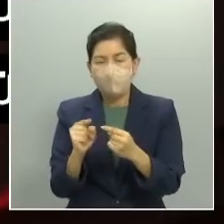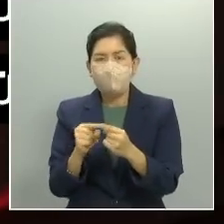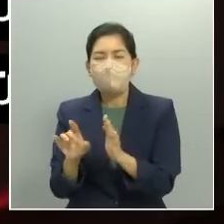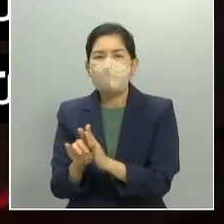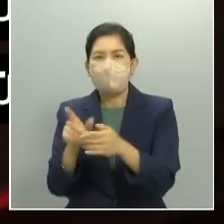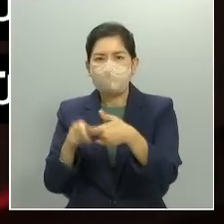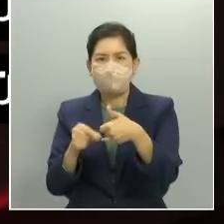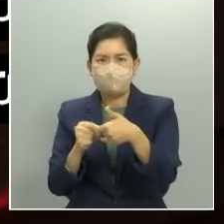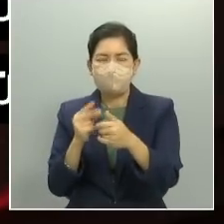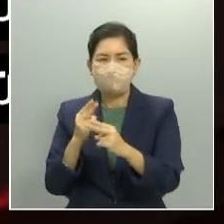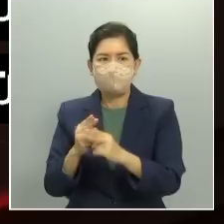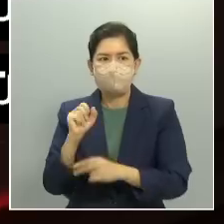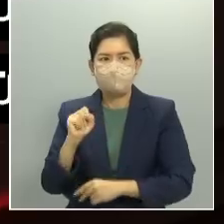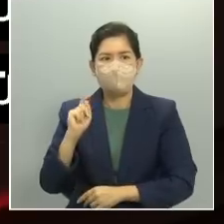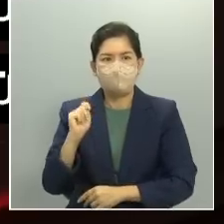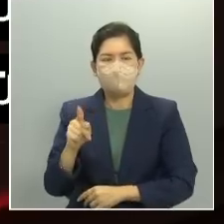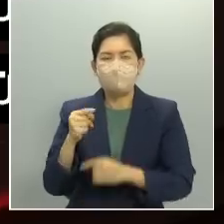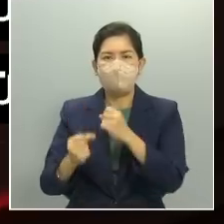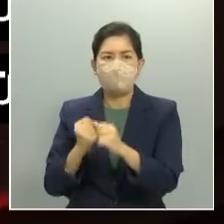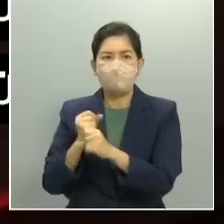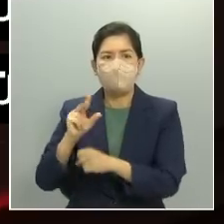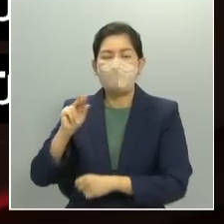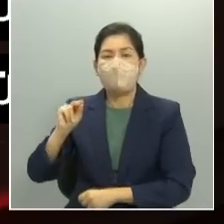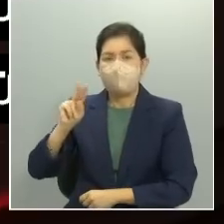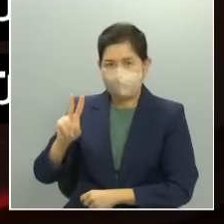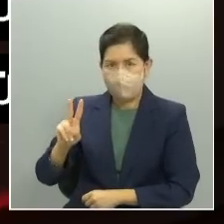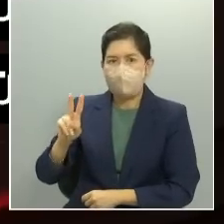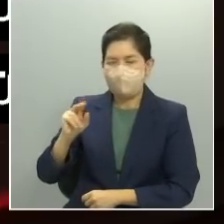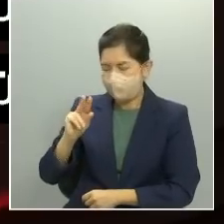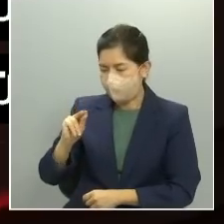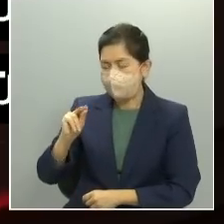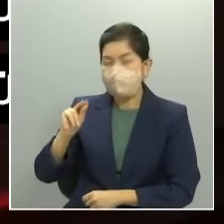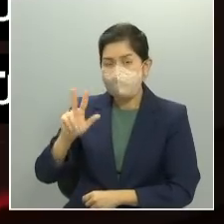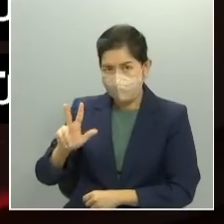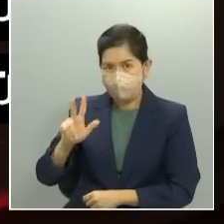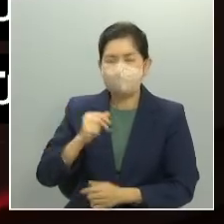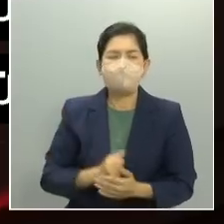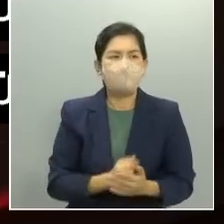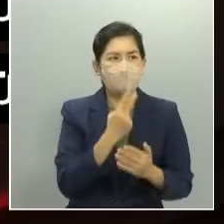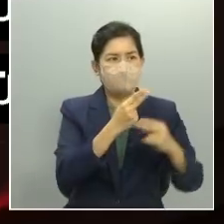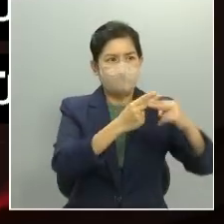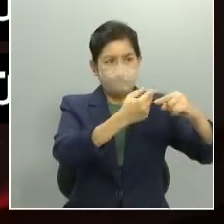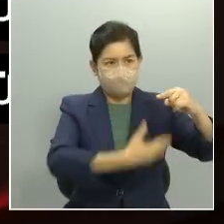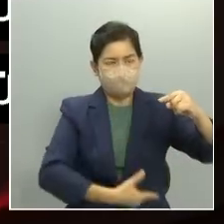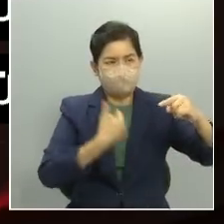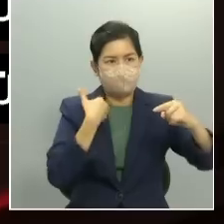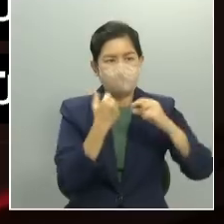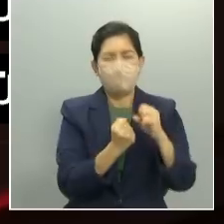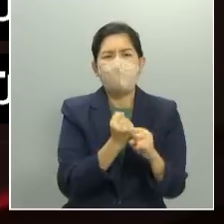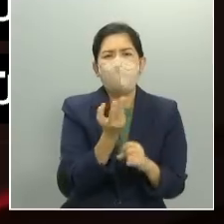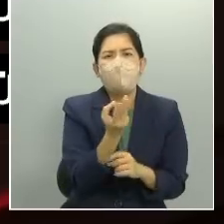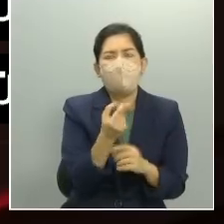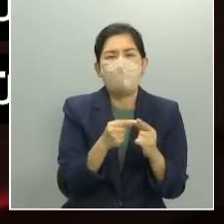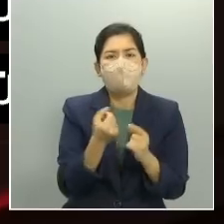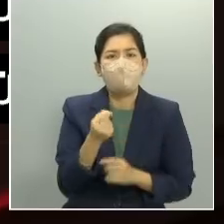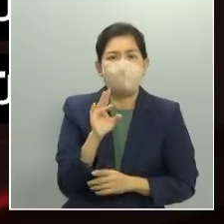ะฮะ ก็คือคุณสุเทพมงคลแก้วอายุ33ปีเป็นรายที่14นะคะนอกนั้นผู้เสียชีวิตอย่างที่เห็นอายุน้อยที่สุด17ปีมากที่สุ